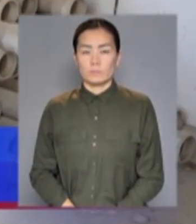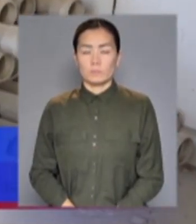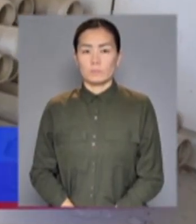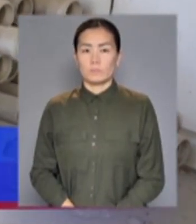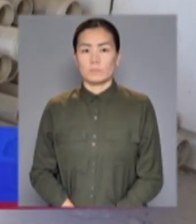году